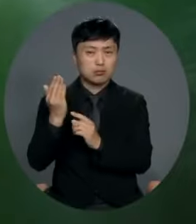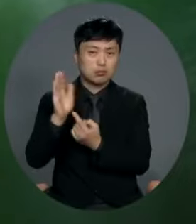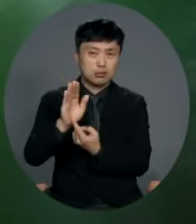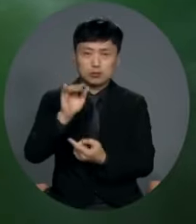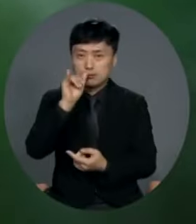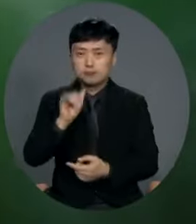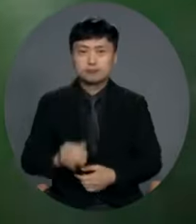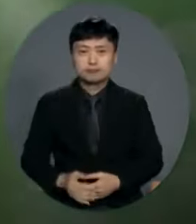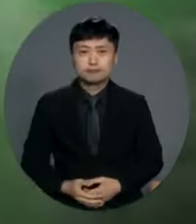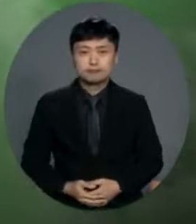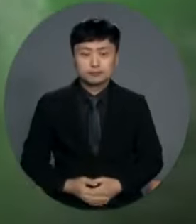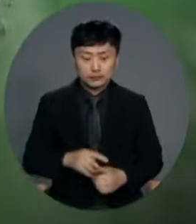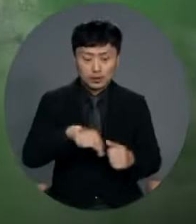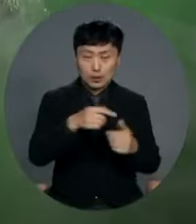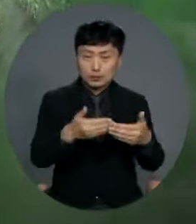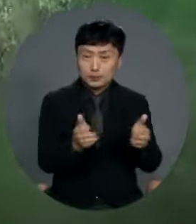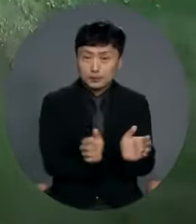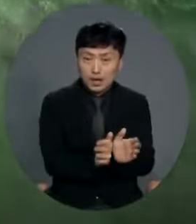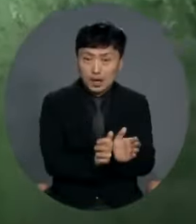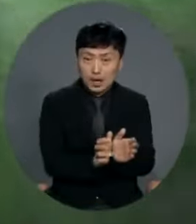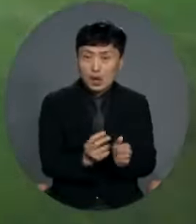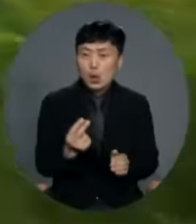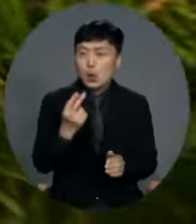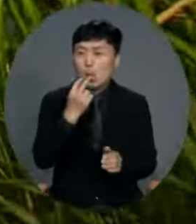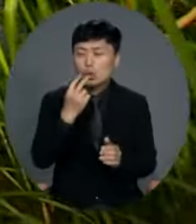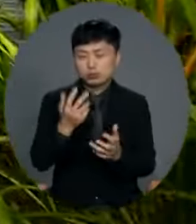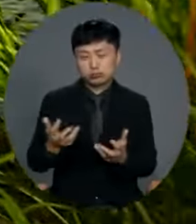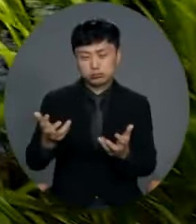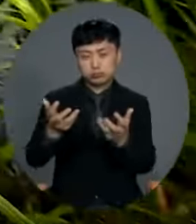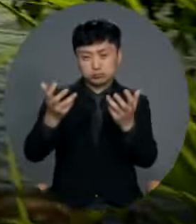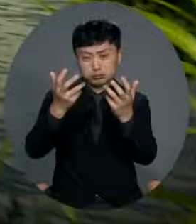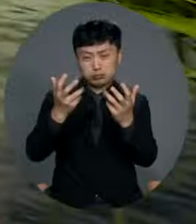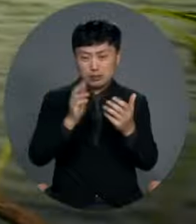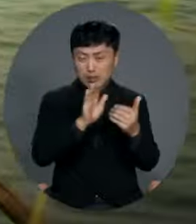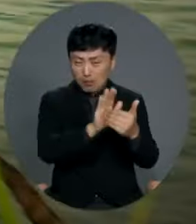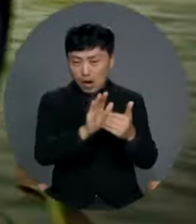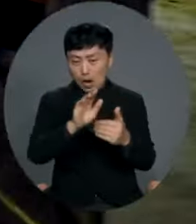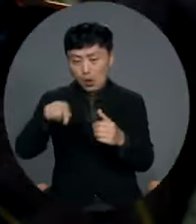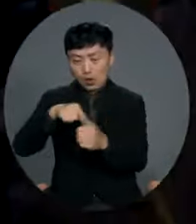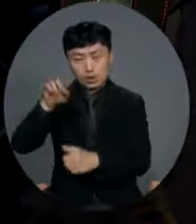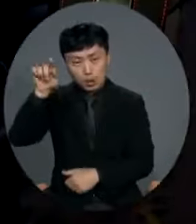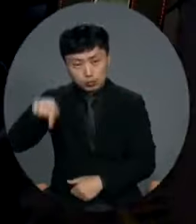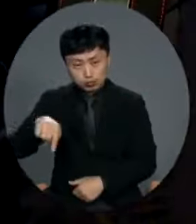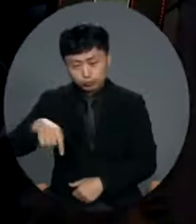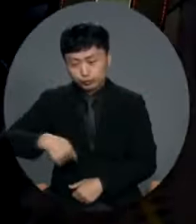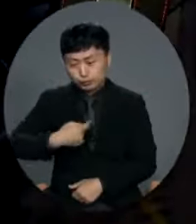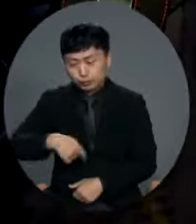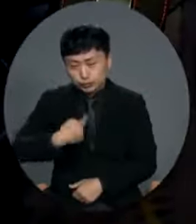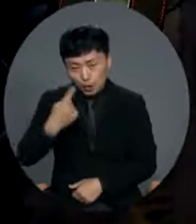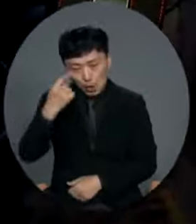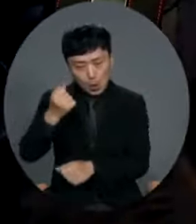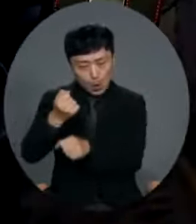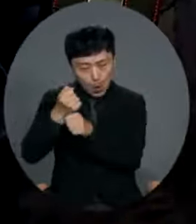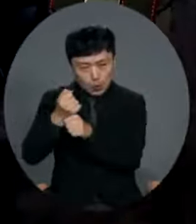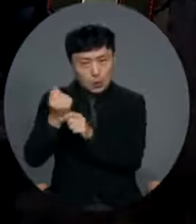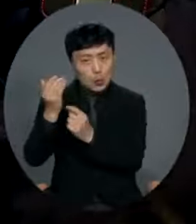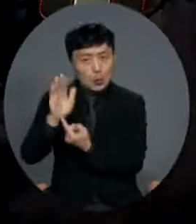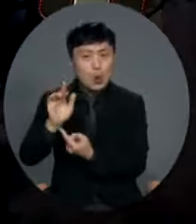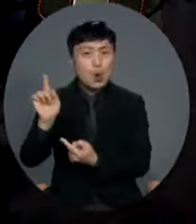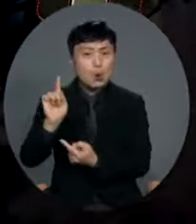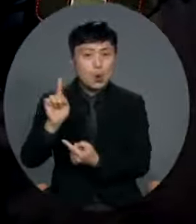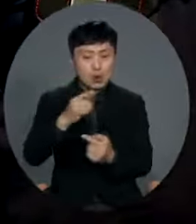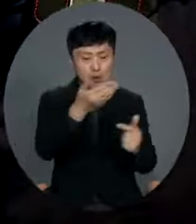있습니다 환경 단체들과의 에오로 공동조사를 거부한 환경부는 독자적으로 연구 용역을 진행했고 그